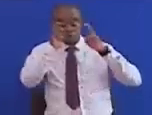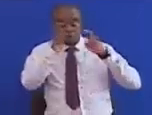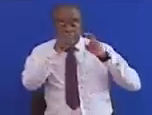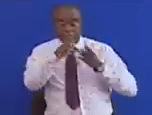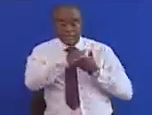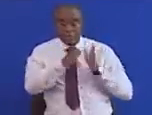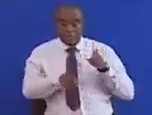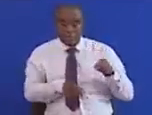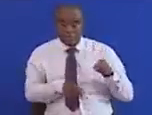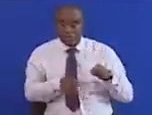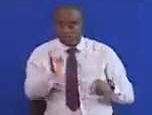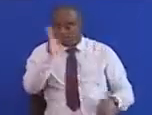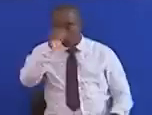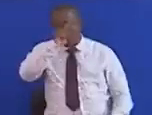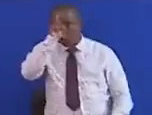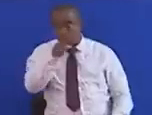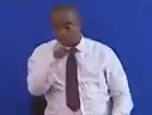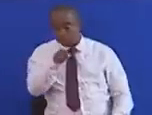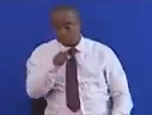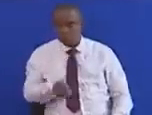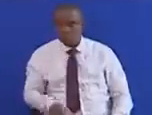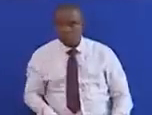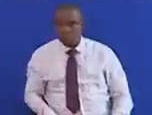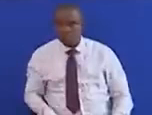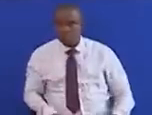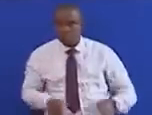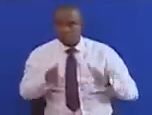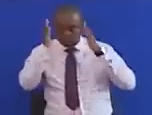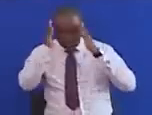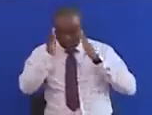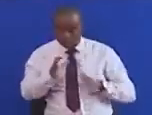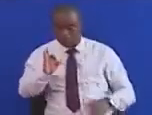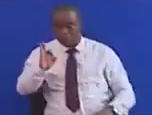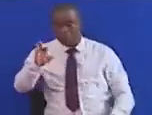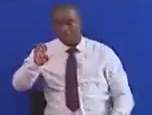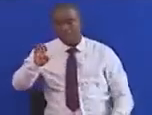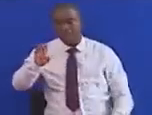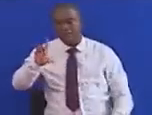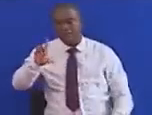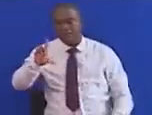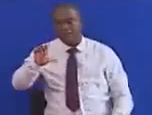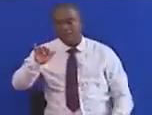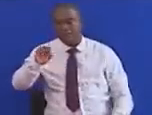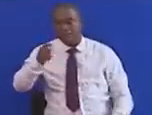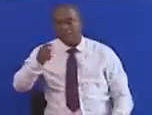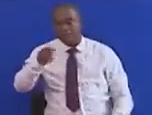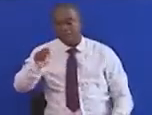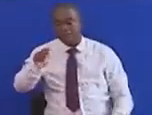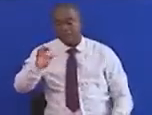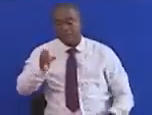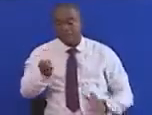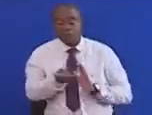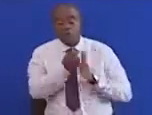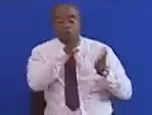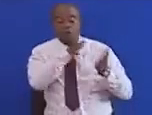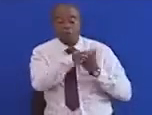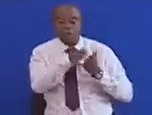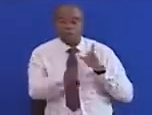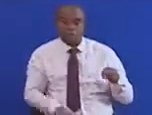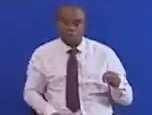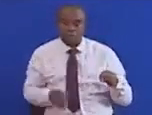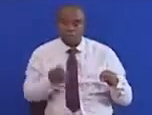liliwahi kuulizwa swali hapa na Mheshimiwa Felista Njau. na mimi nikatoa maelekezo